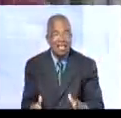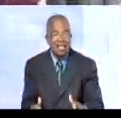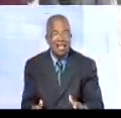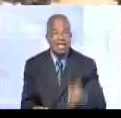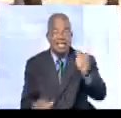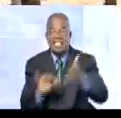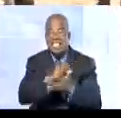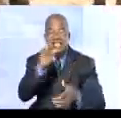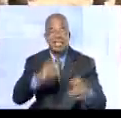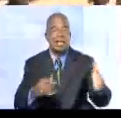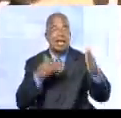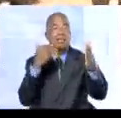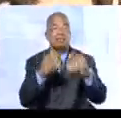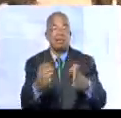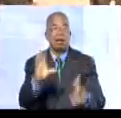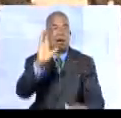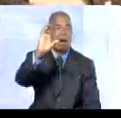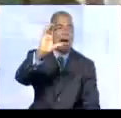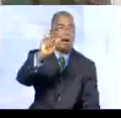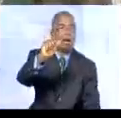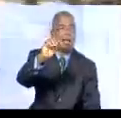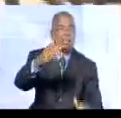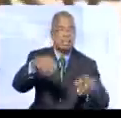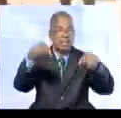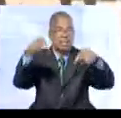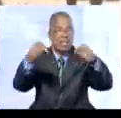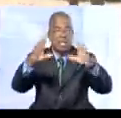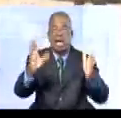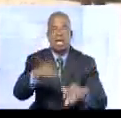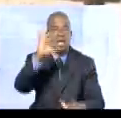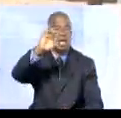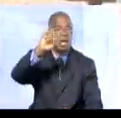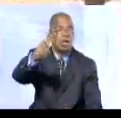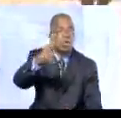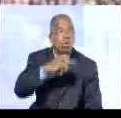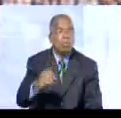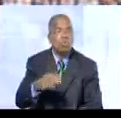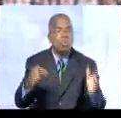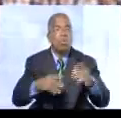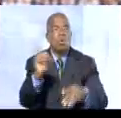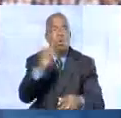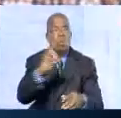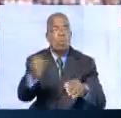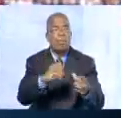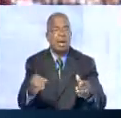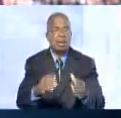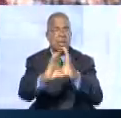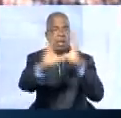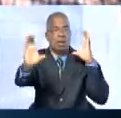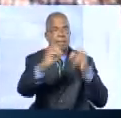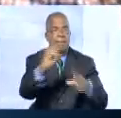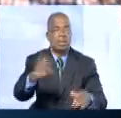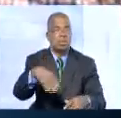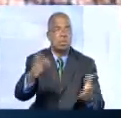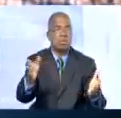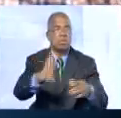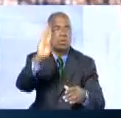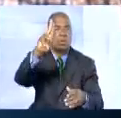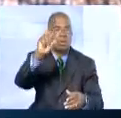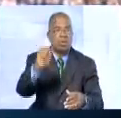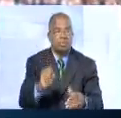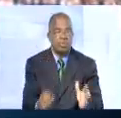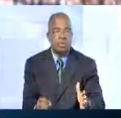Abobo-Doumé. Ici sont installées des femmes qui revendent les produits de pêche artisanale. La pêche artisanale aujourd'hui ne touche que la partie